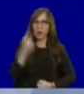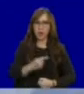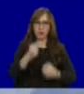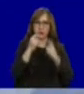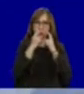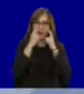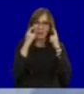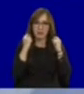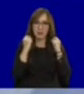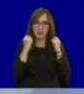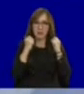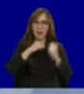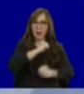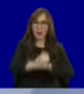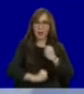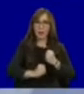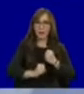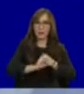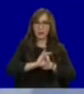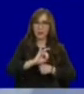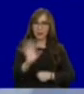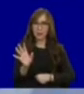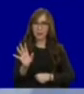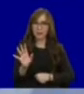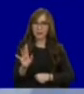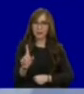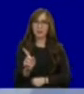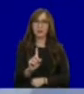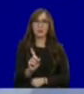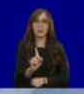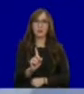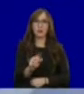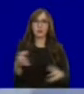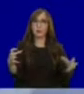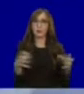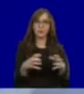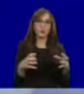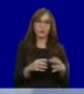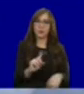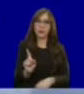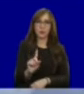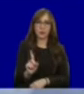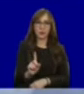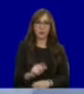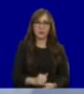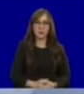ada aktivitas-aktivitas yang menciptakan kerumunan. Berikut.